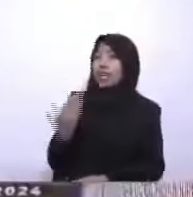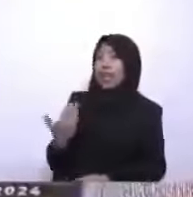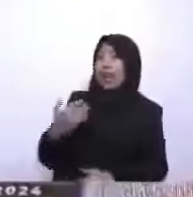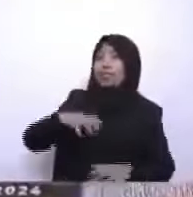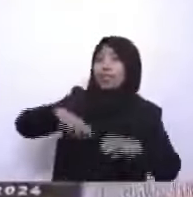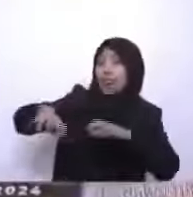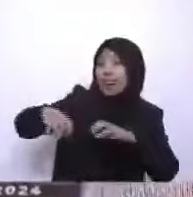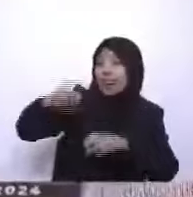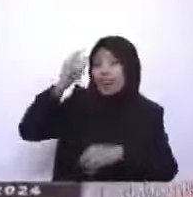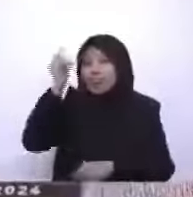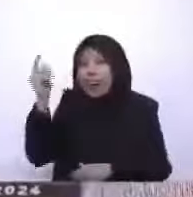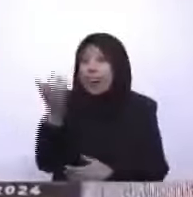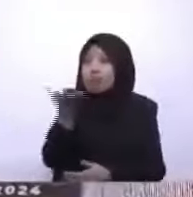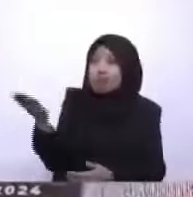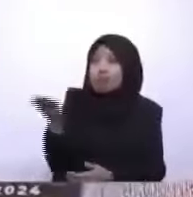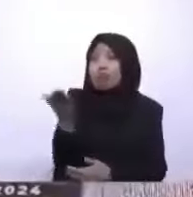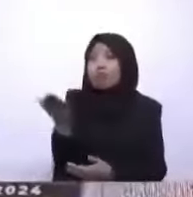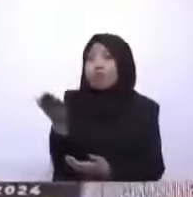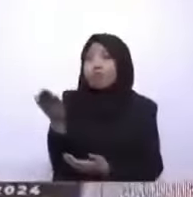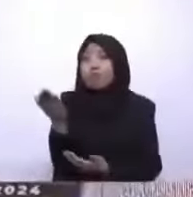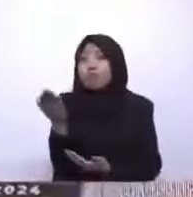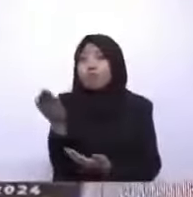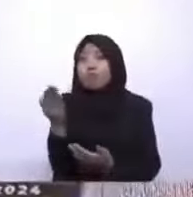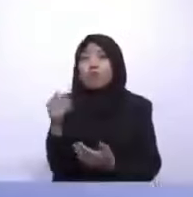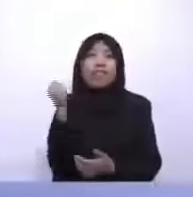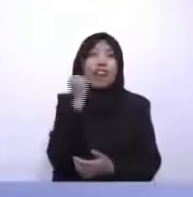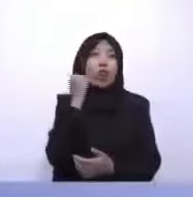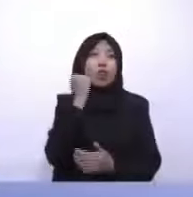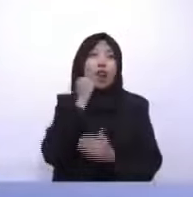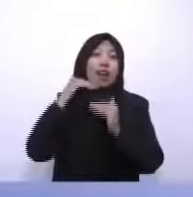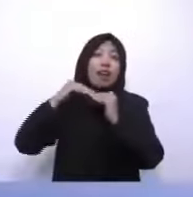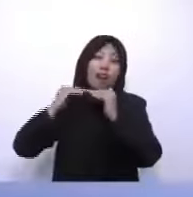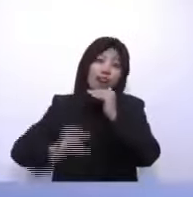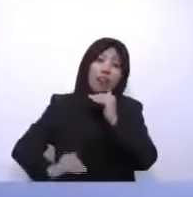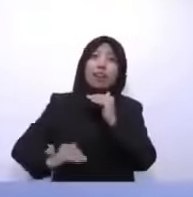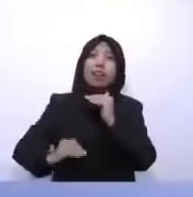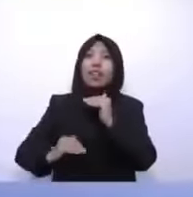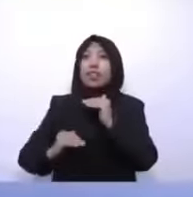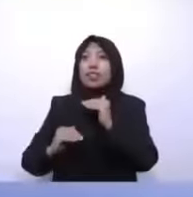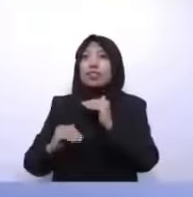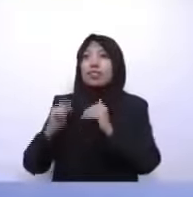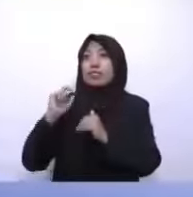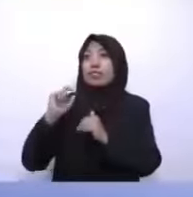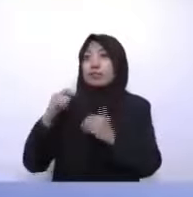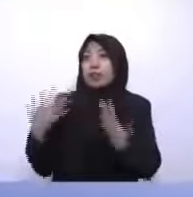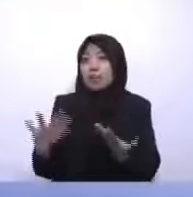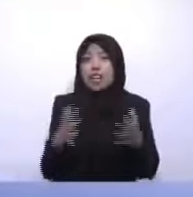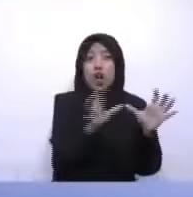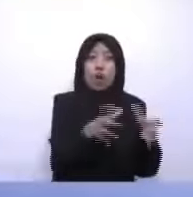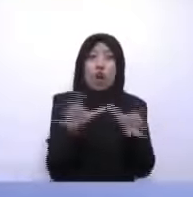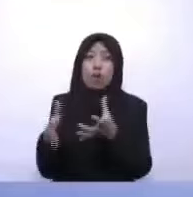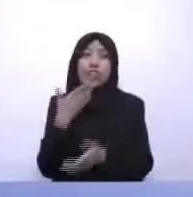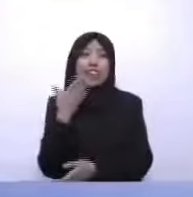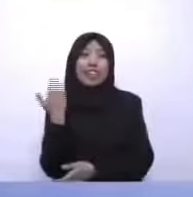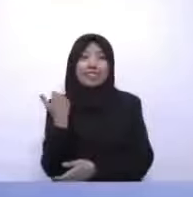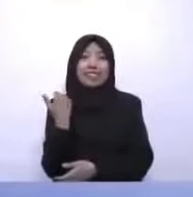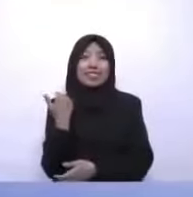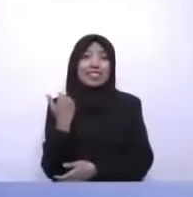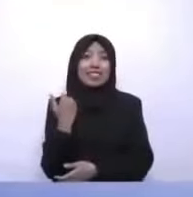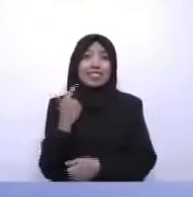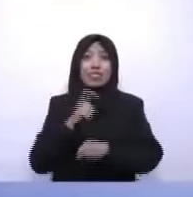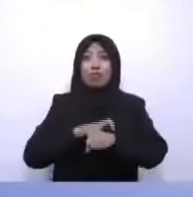strategi apa yang akan Anda lakukan untuk menurunkan tingkat pengangguran terbuka pada kedua kelompok umur tersebut? Durasi